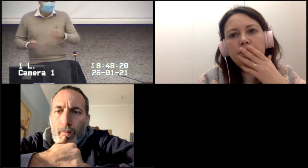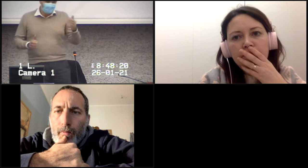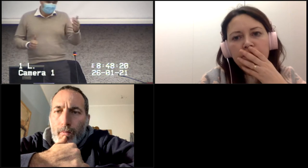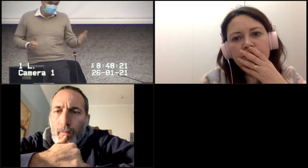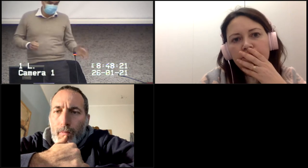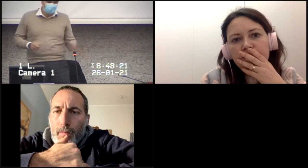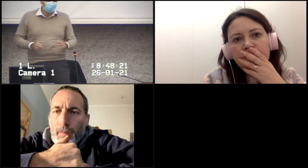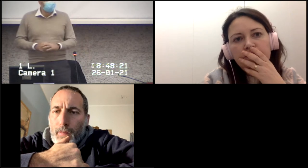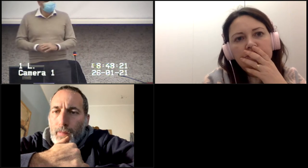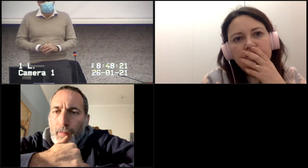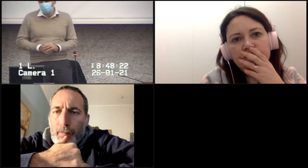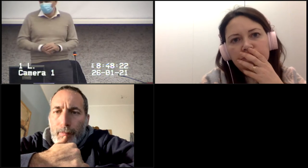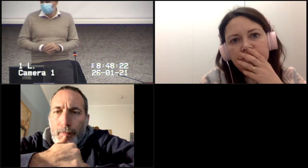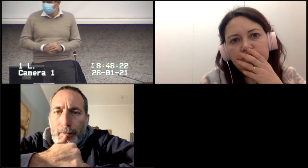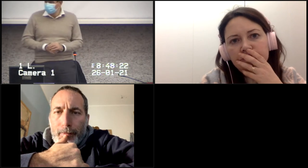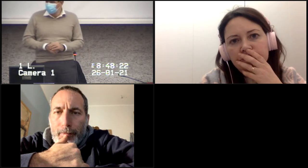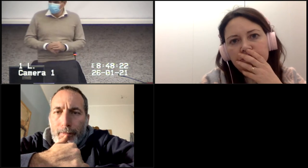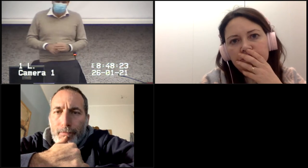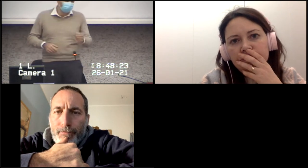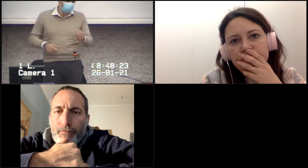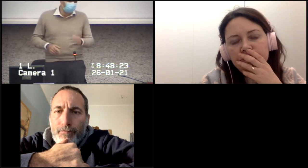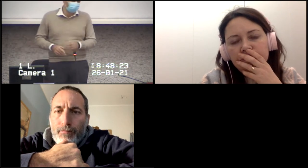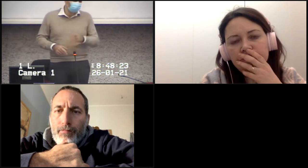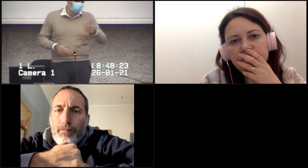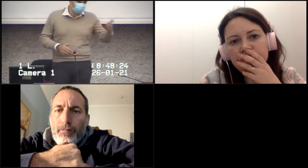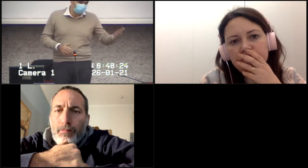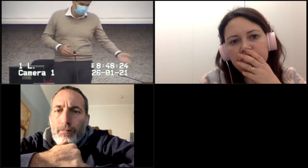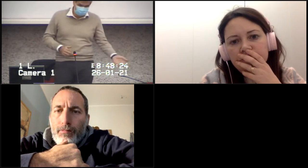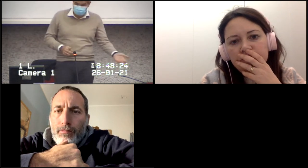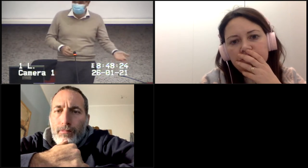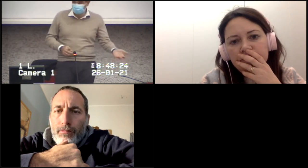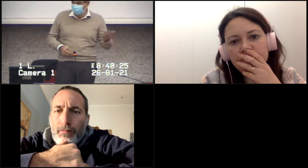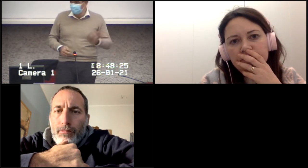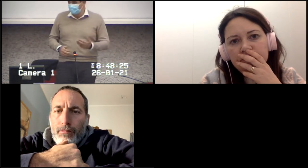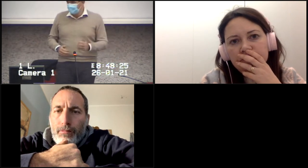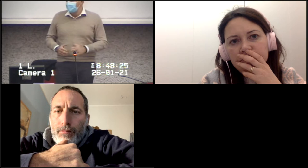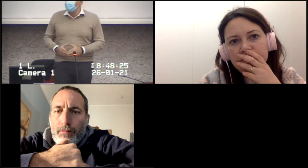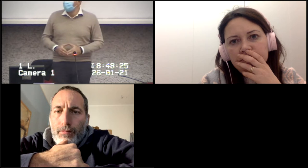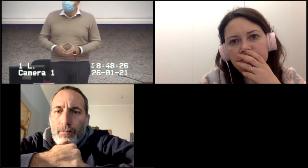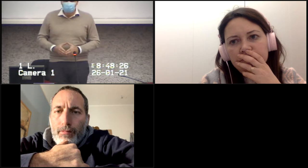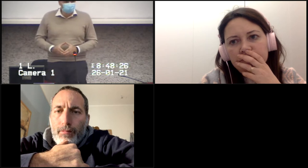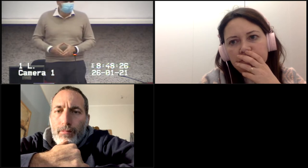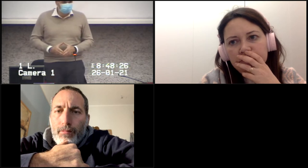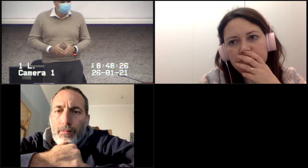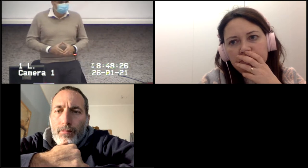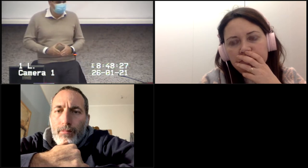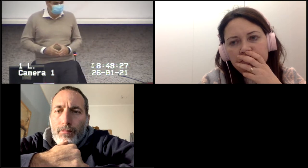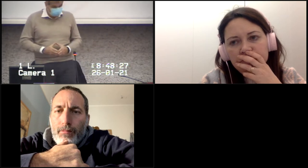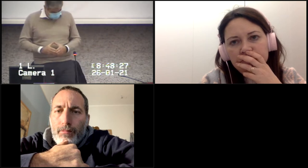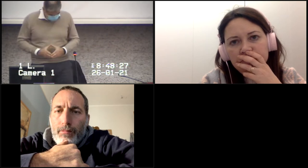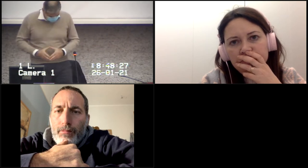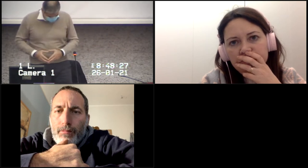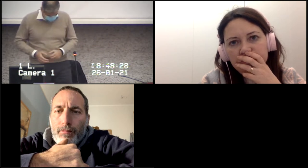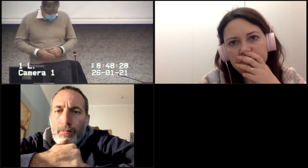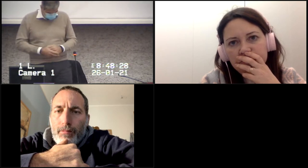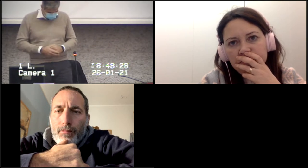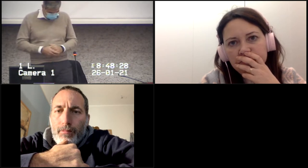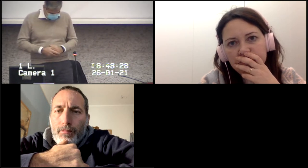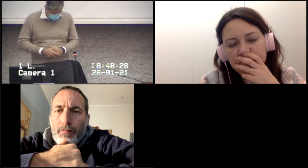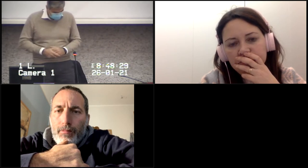trasformati decadranno sia dall'aumento volumetrico ma soprattutto saranno destinatari di un'ordinanza di